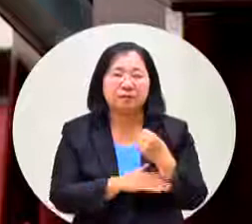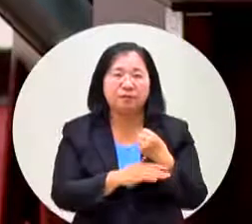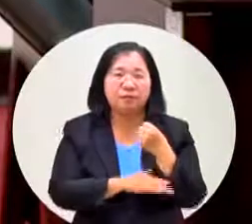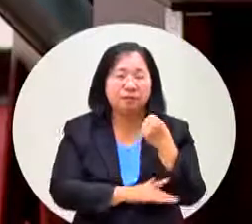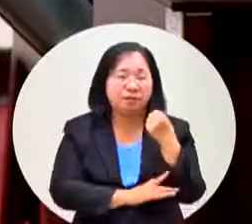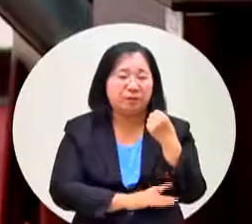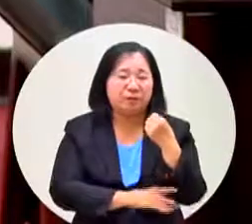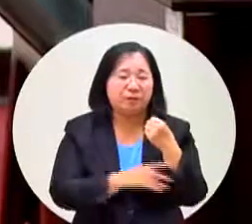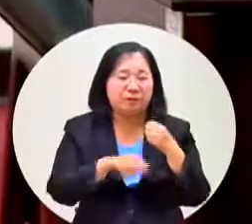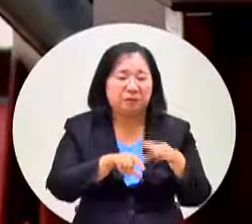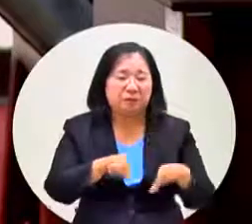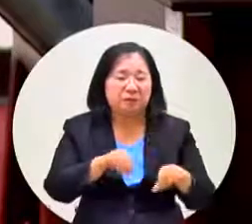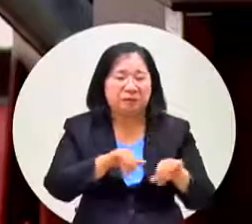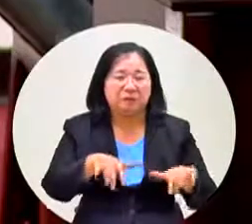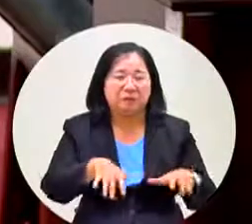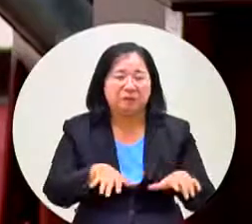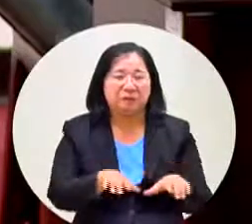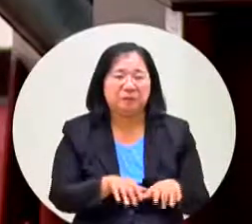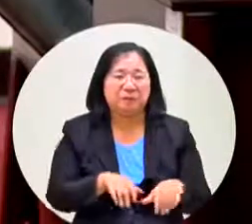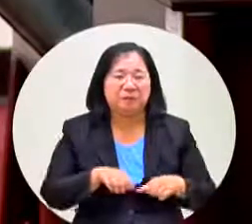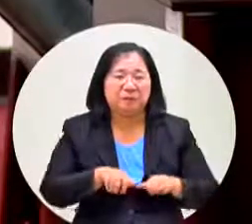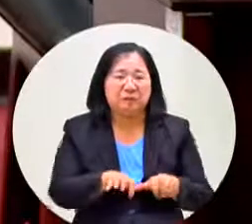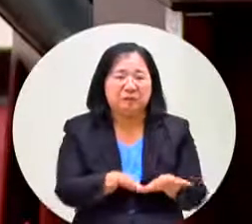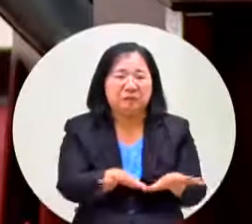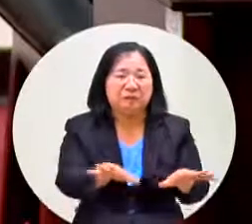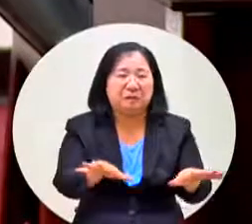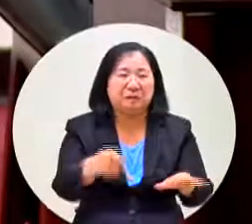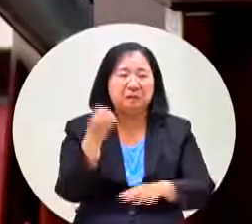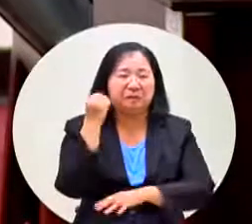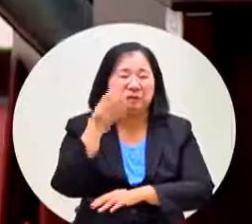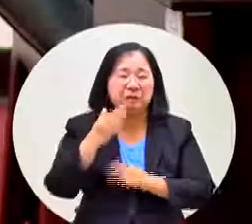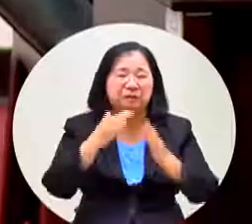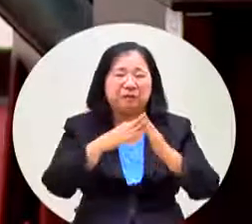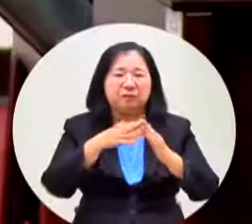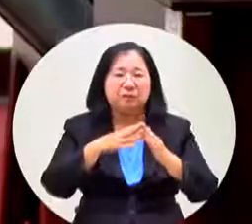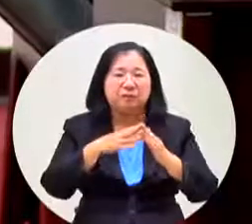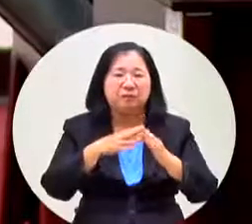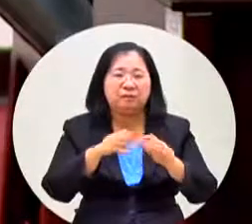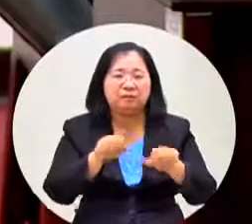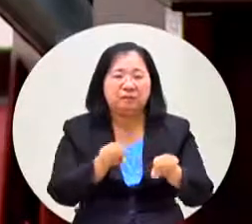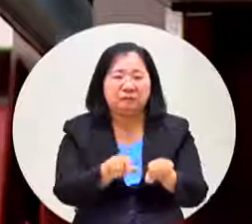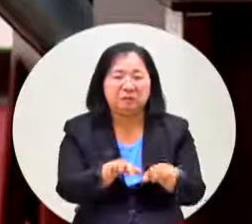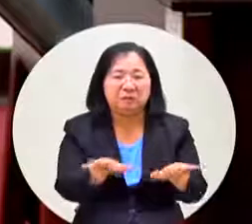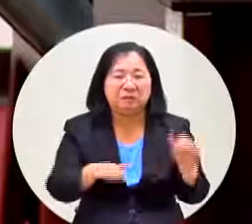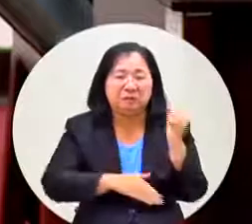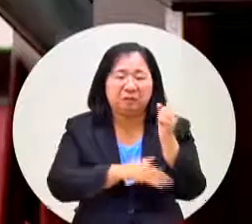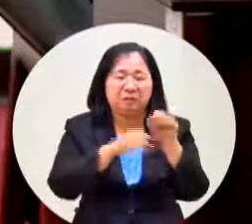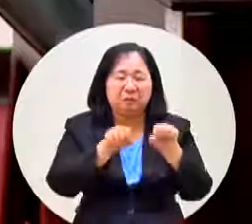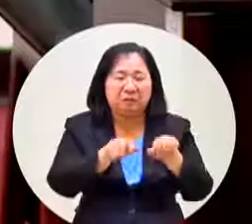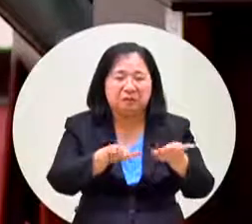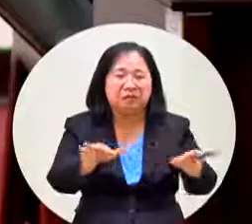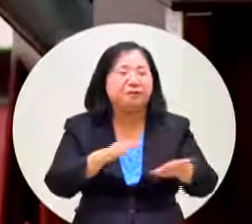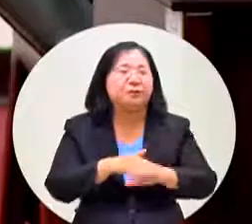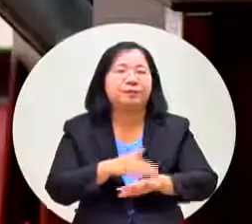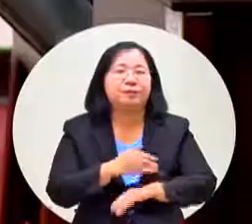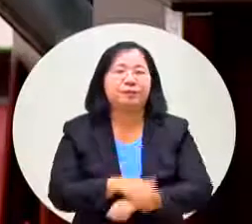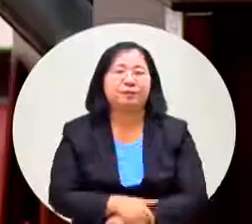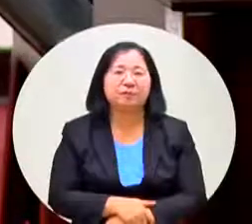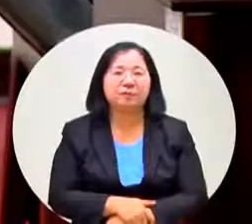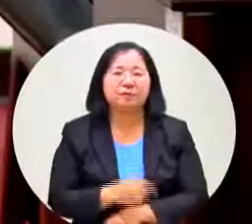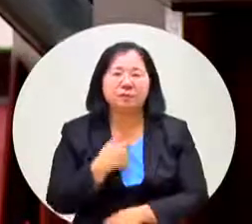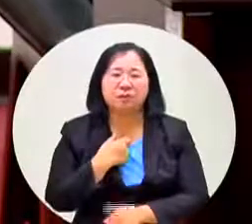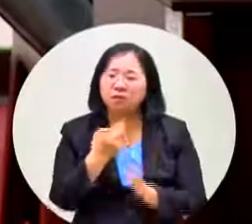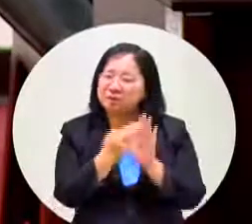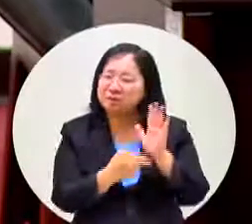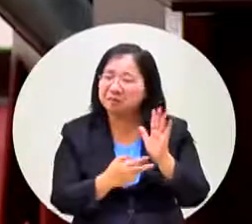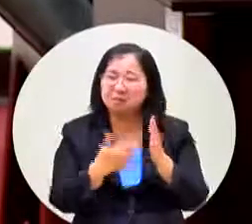啊，如果会当吼拍通这啦吼，相平做迄个高架板落来，啊，这拍通过吼，一